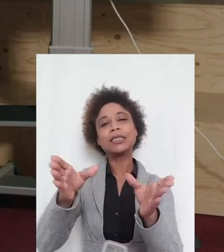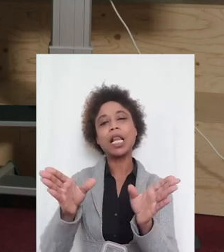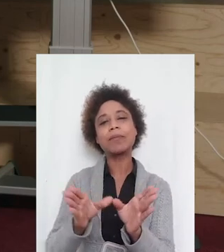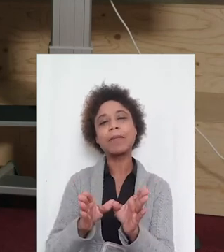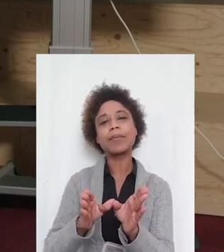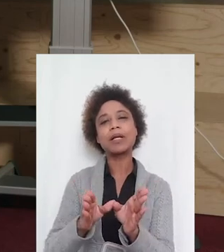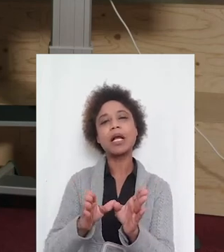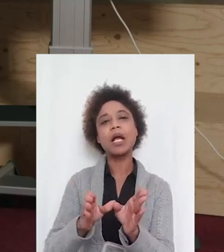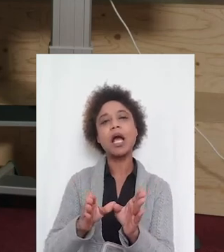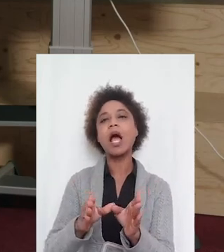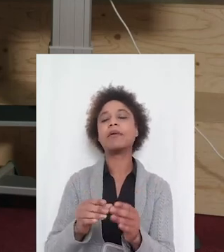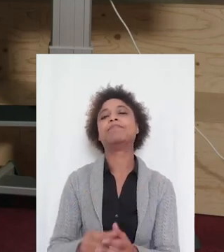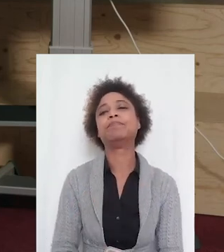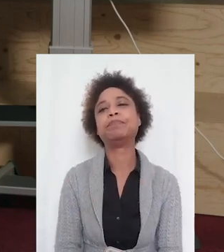tip.